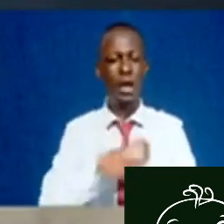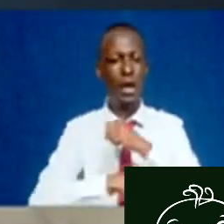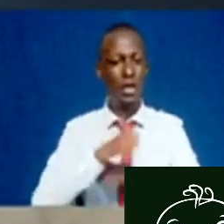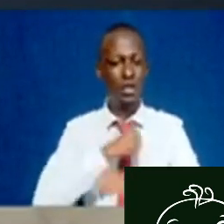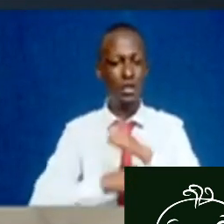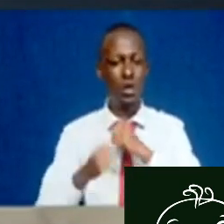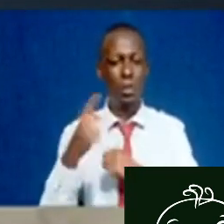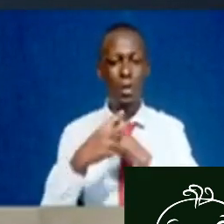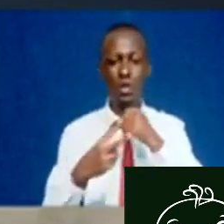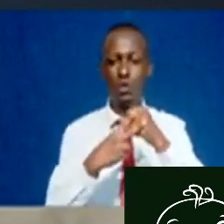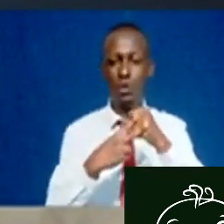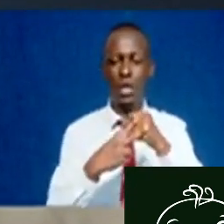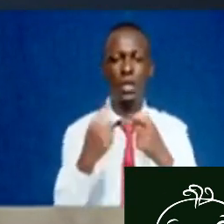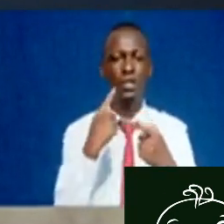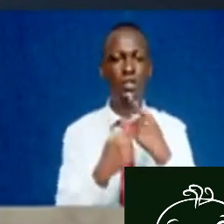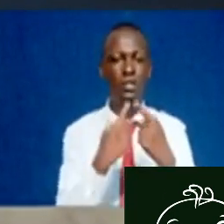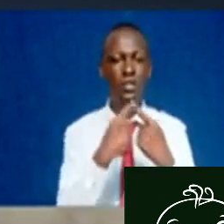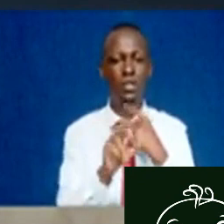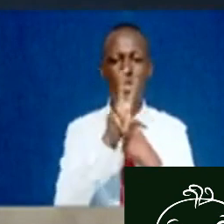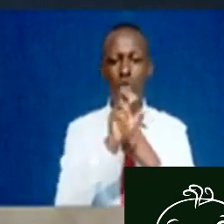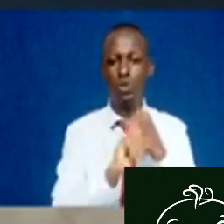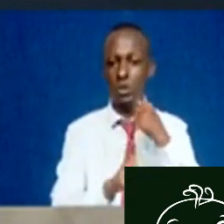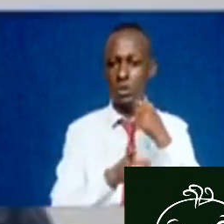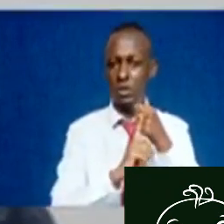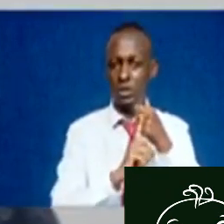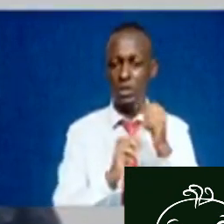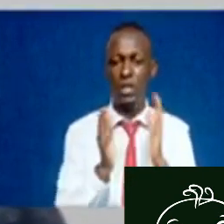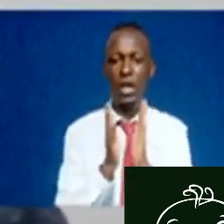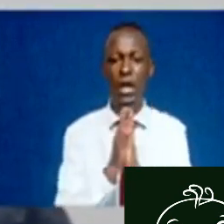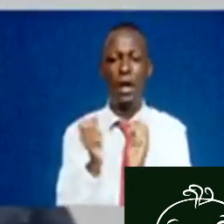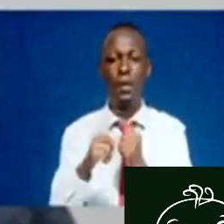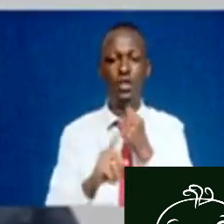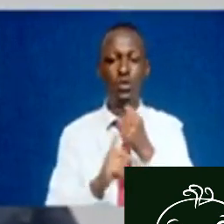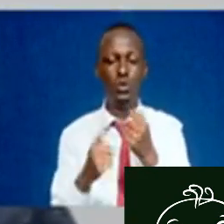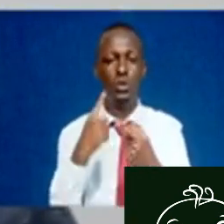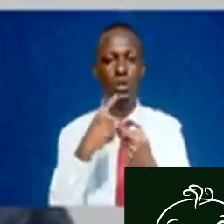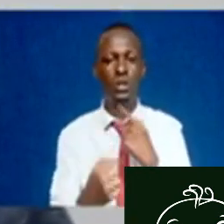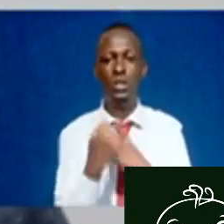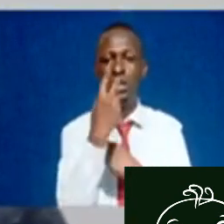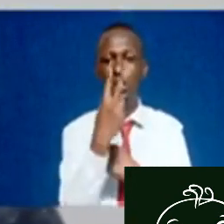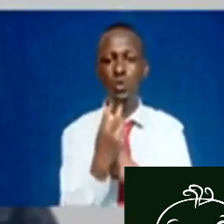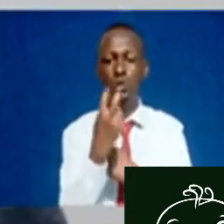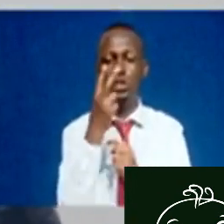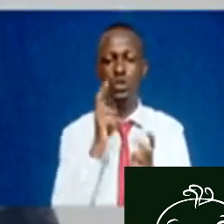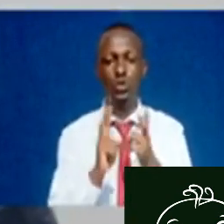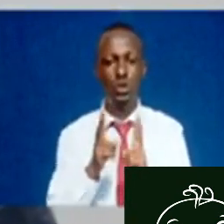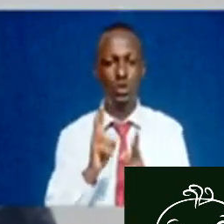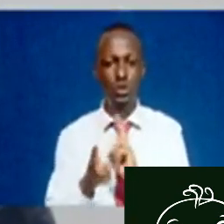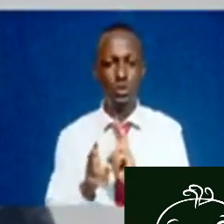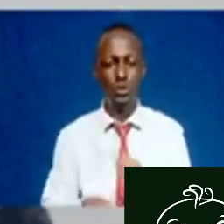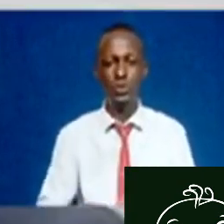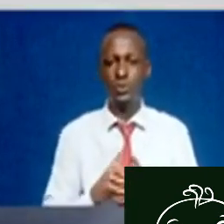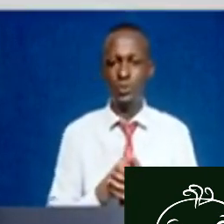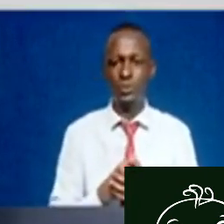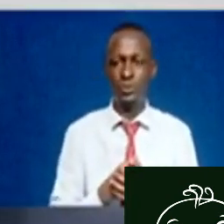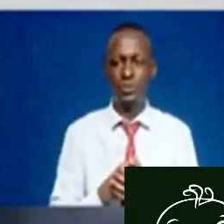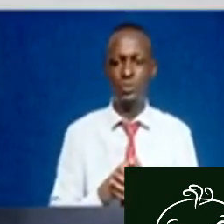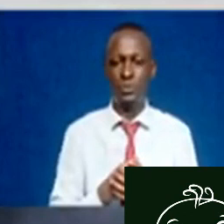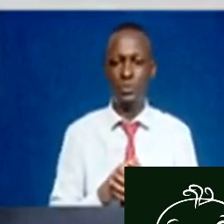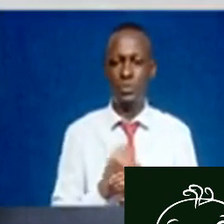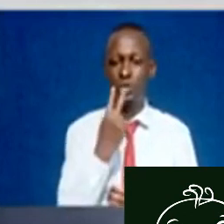mwezi Julai mwaka 2016 na Juni mwaka 2022. Kampuni